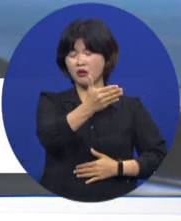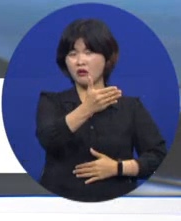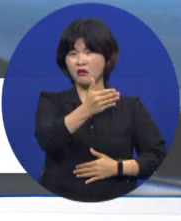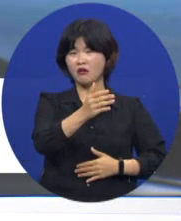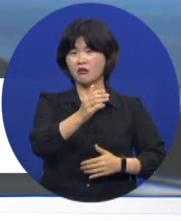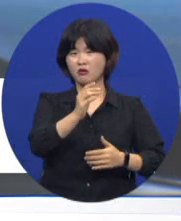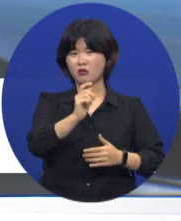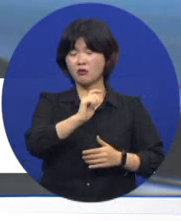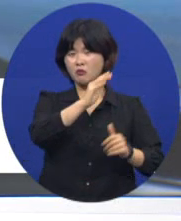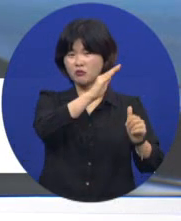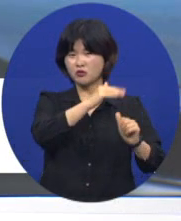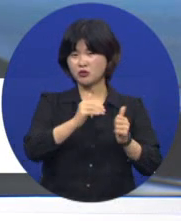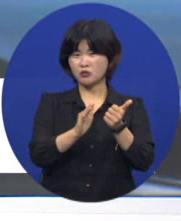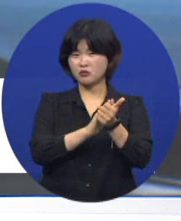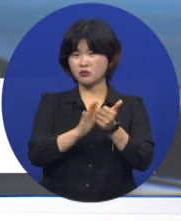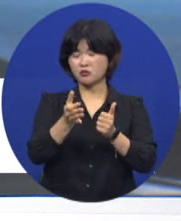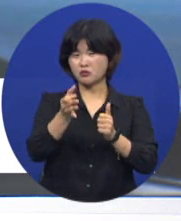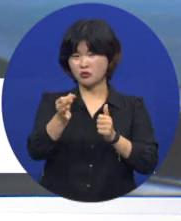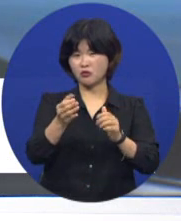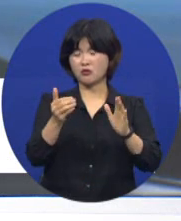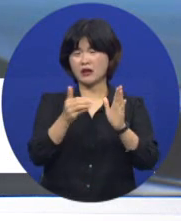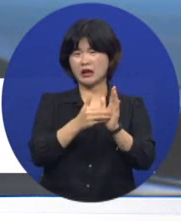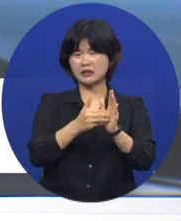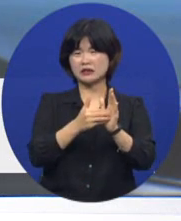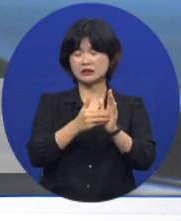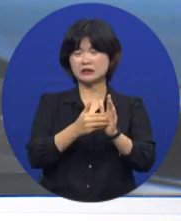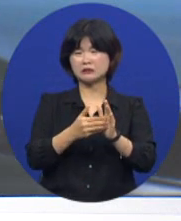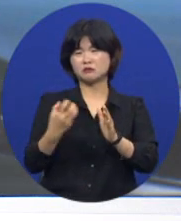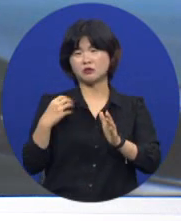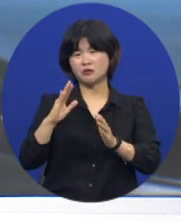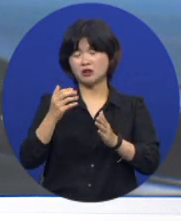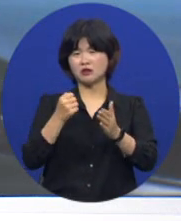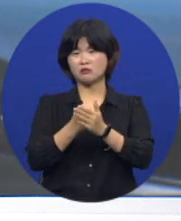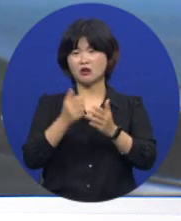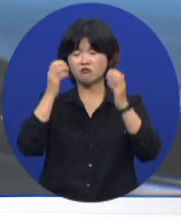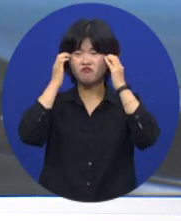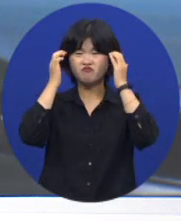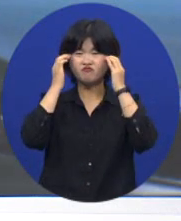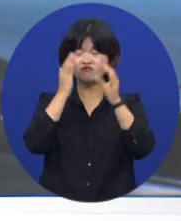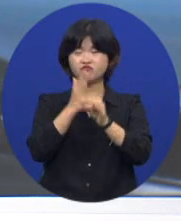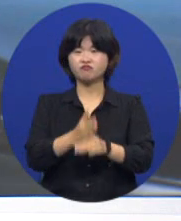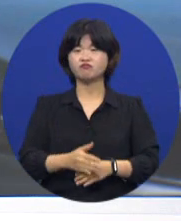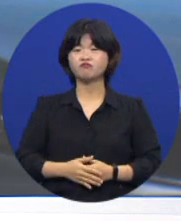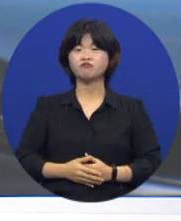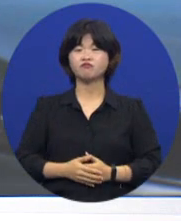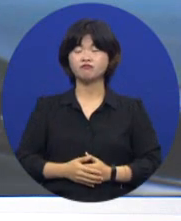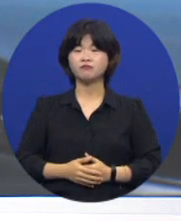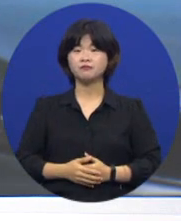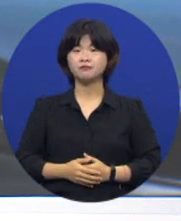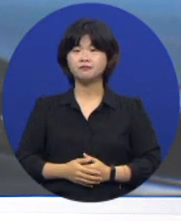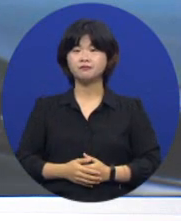콜 서비스 이용료 까지 부담해야 해 이중고를 겪고 있다고 합니다 박주영 기자가 취재했습니다